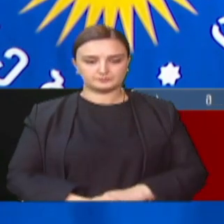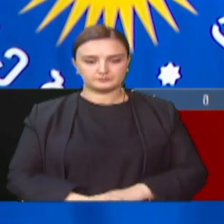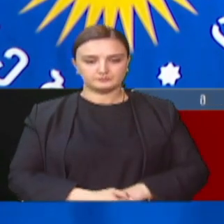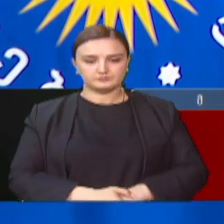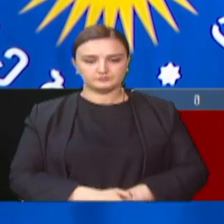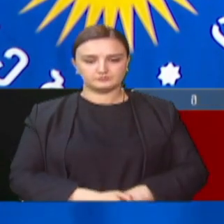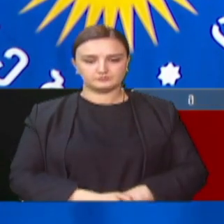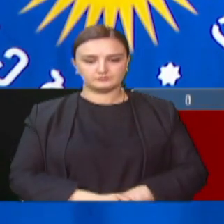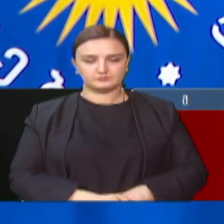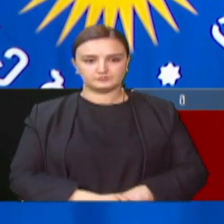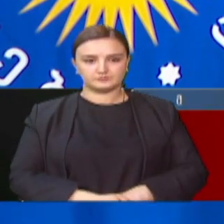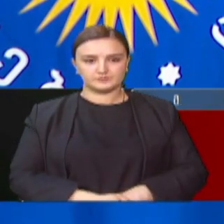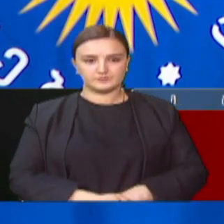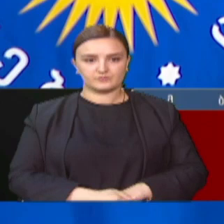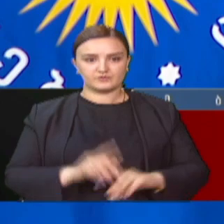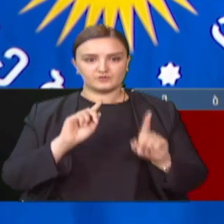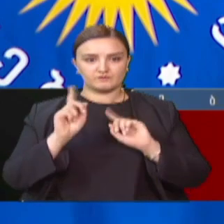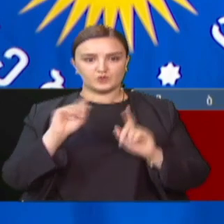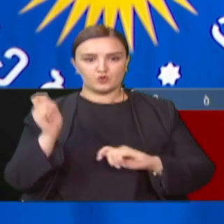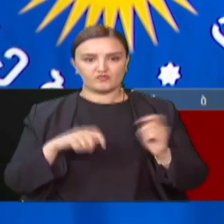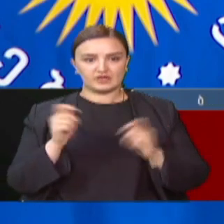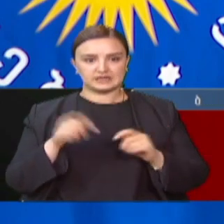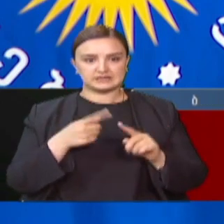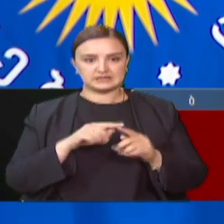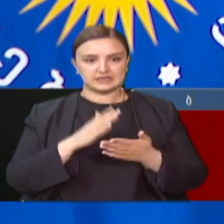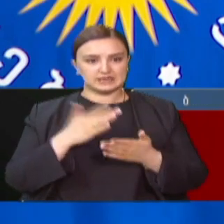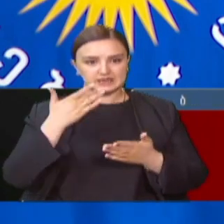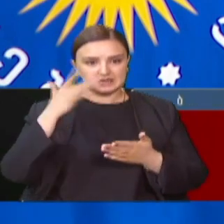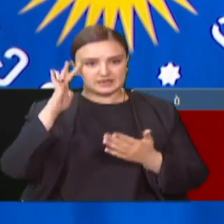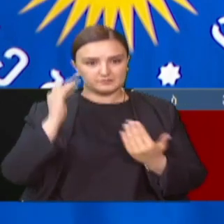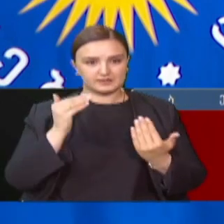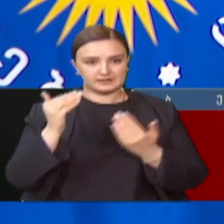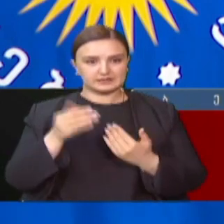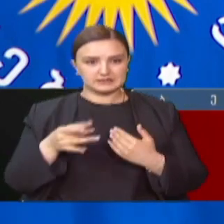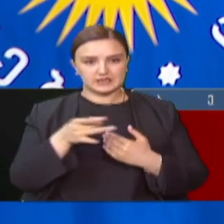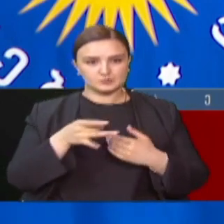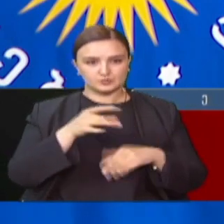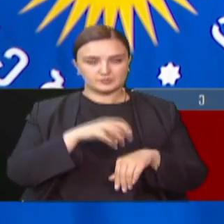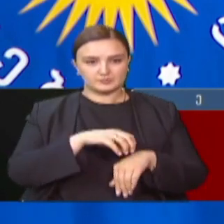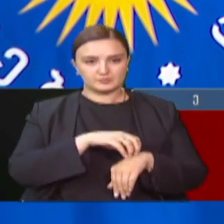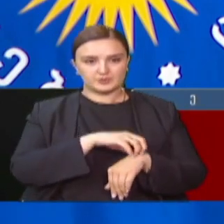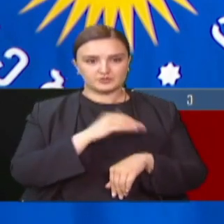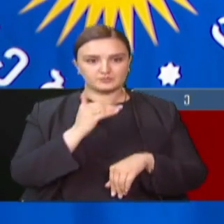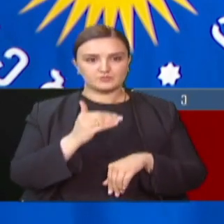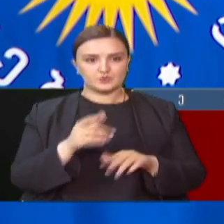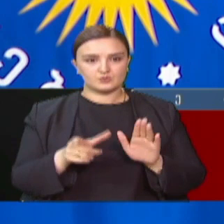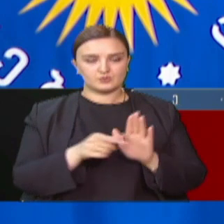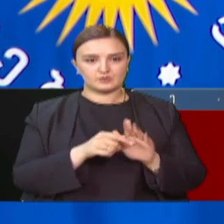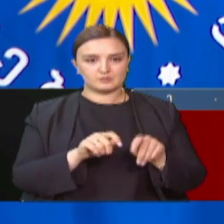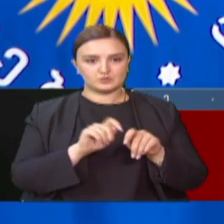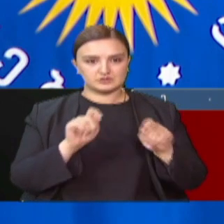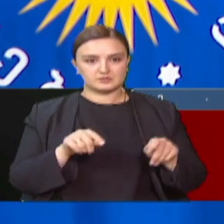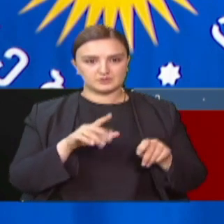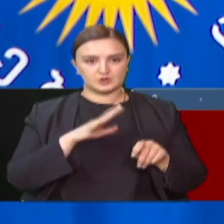კონსერვატიულ კონფერენციაში და ეს კონფერენცია არის ამერიკის შეერთებული შტატების რესპუბლიკური პარტიის მიერ დაფუძნებული კონფერენცია, რომელზეც